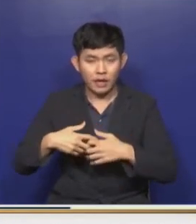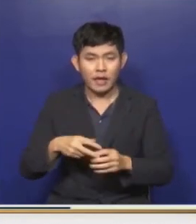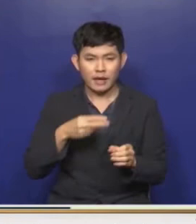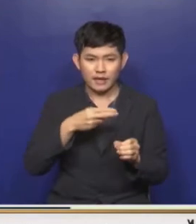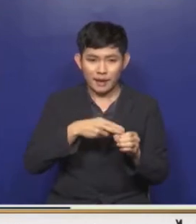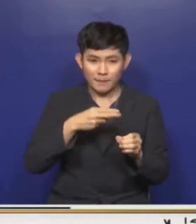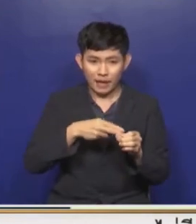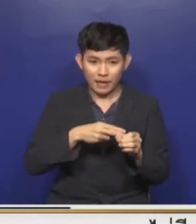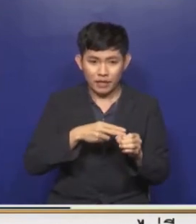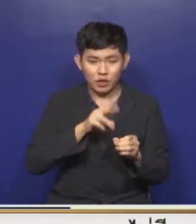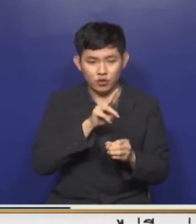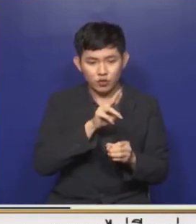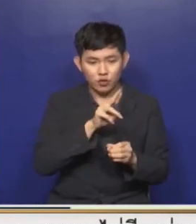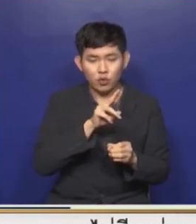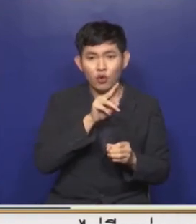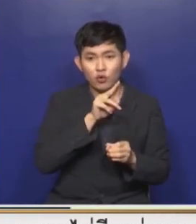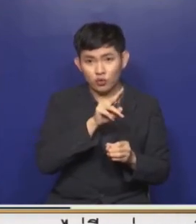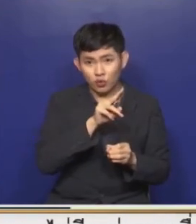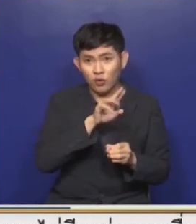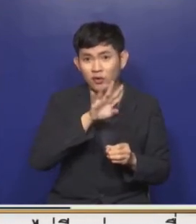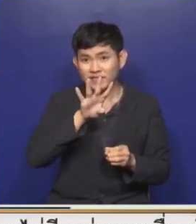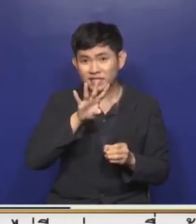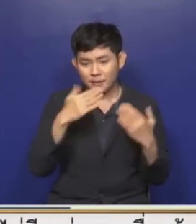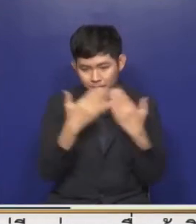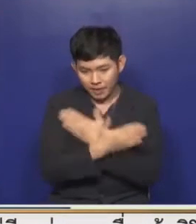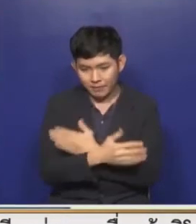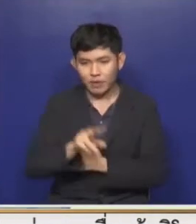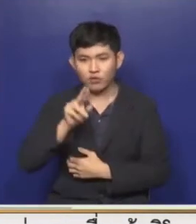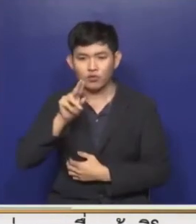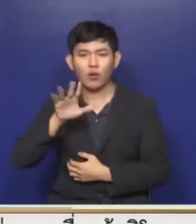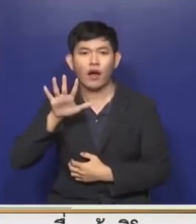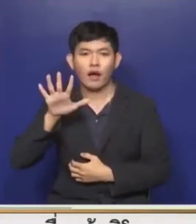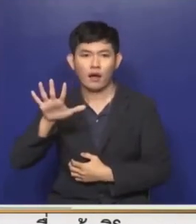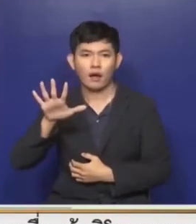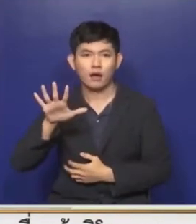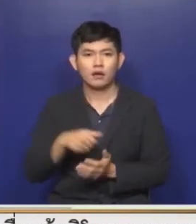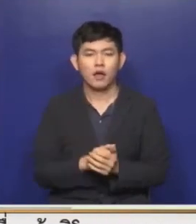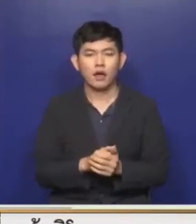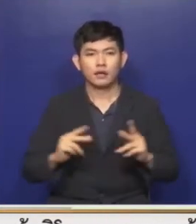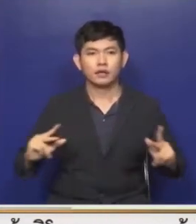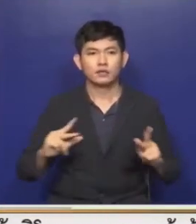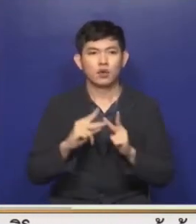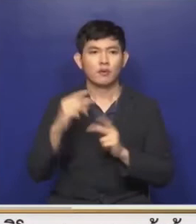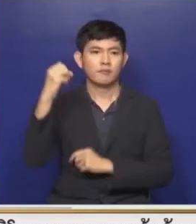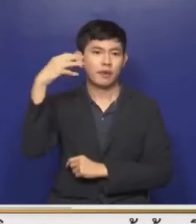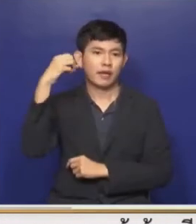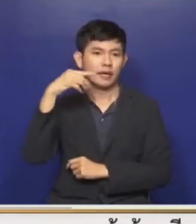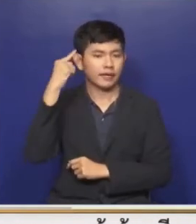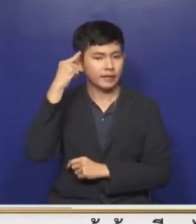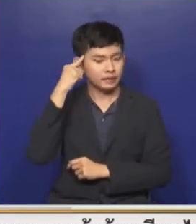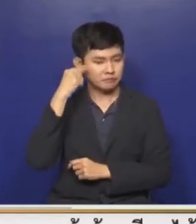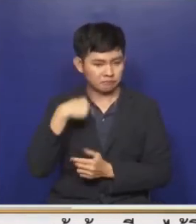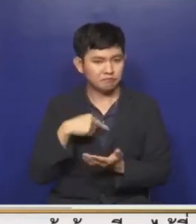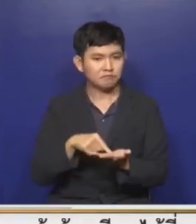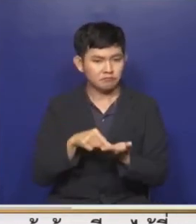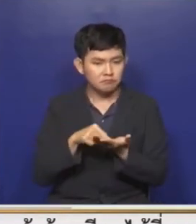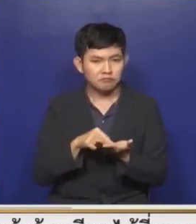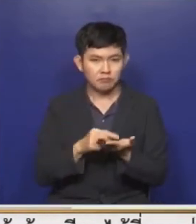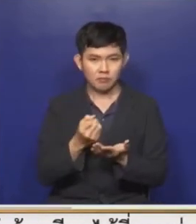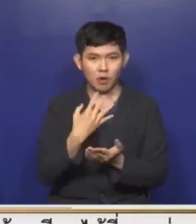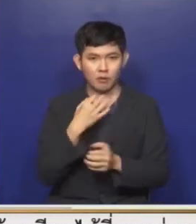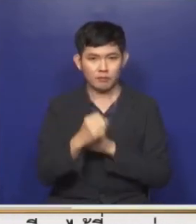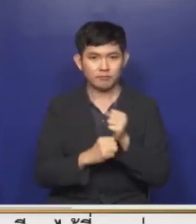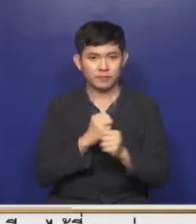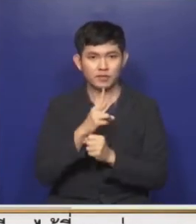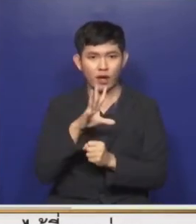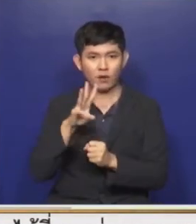ากนั้นมาตรฐาน Euro 4 ใหเป Euro 5ภายใปี 2,567ทางกระทง Isaiah ได้รกยิญญารณมาว่าภายใป